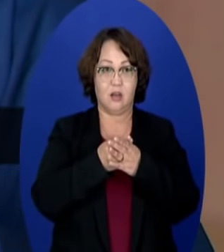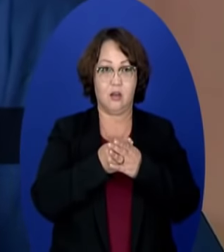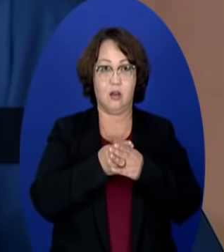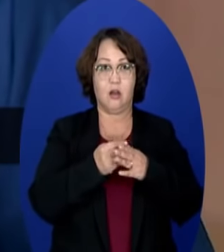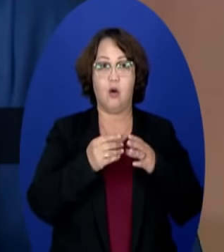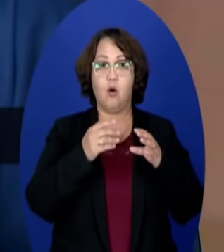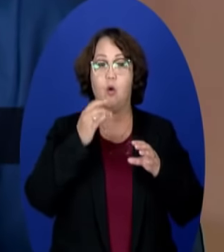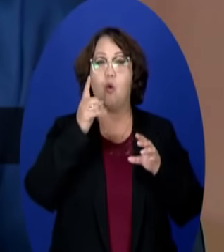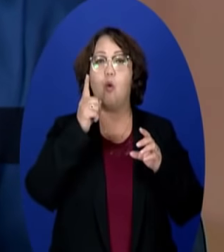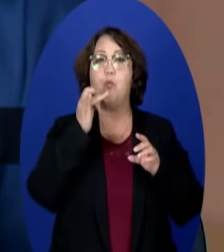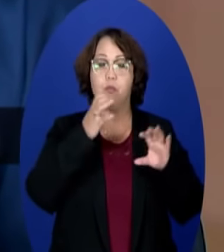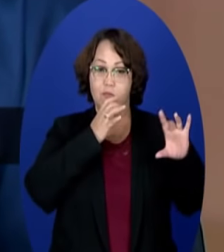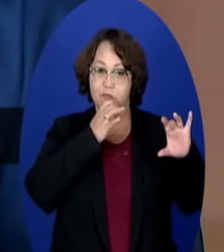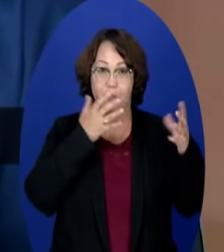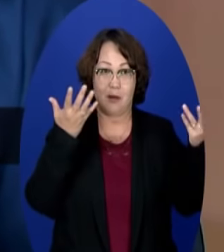өөрийнхөө энэ хумсаараа